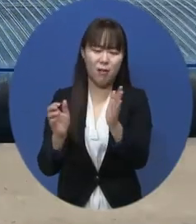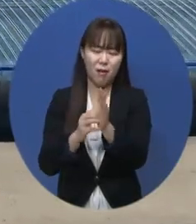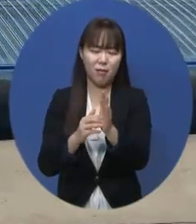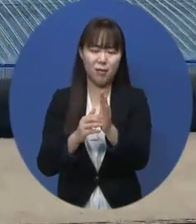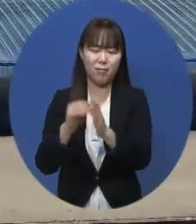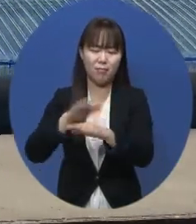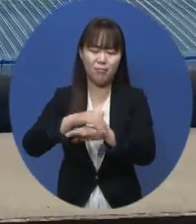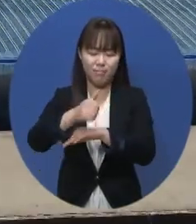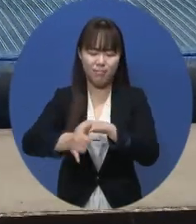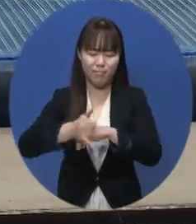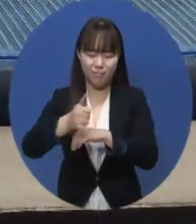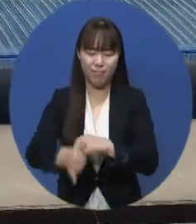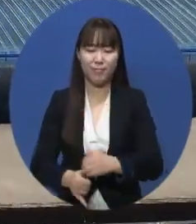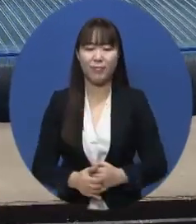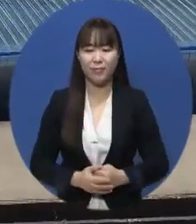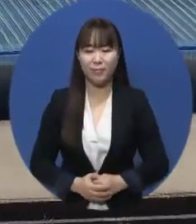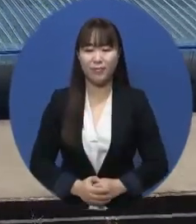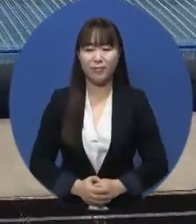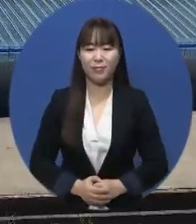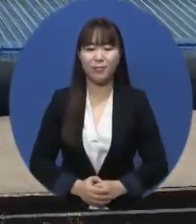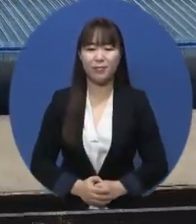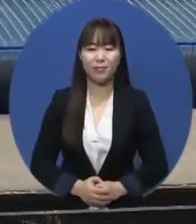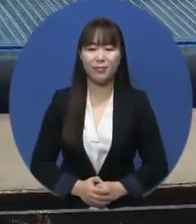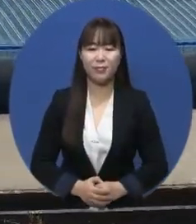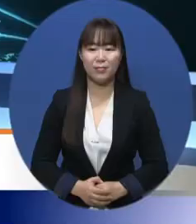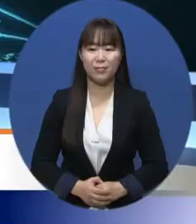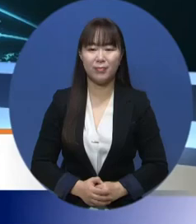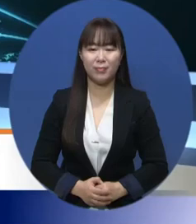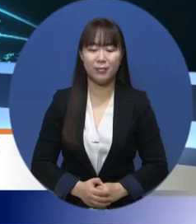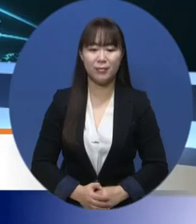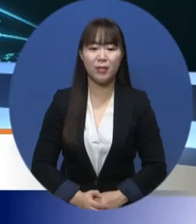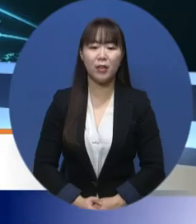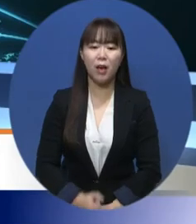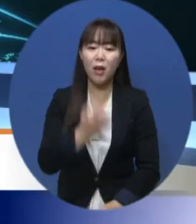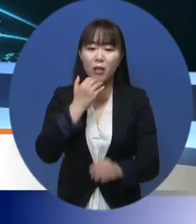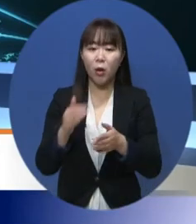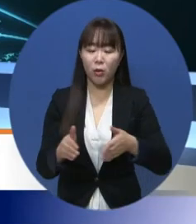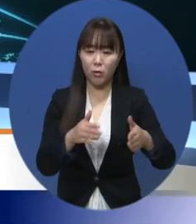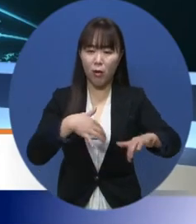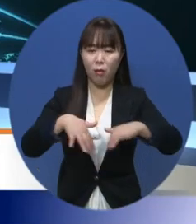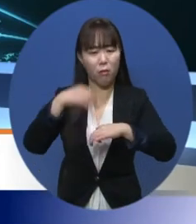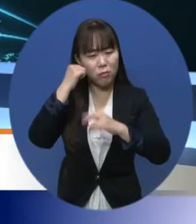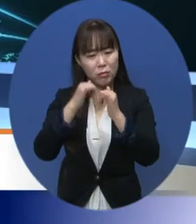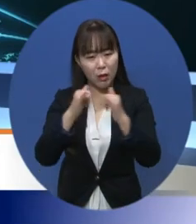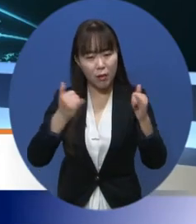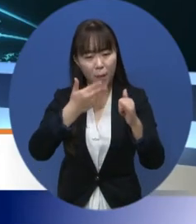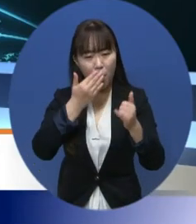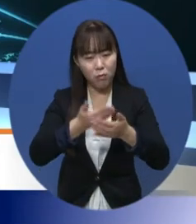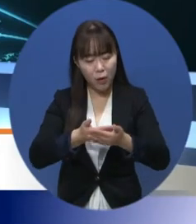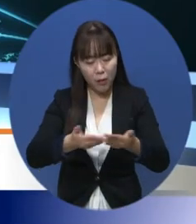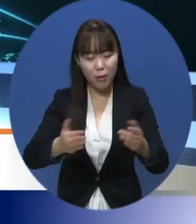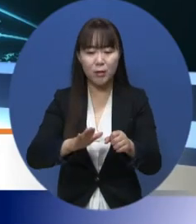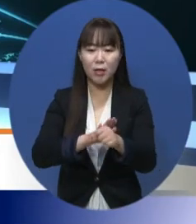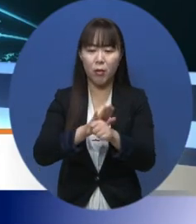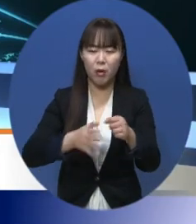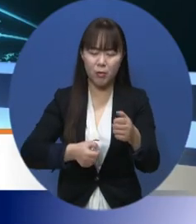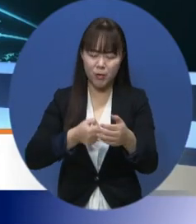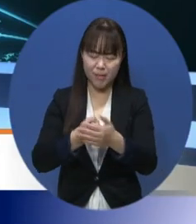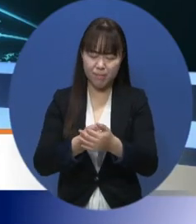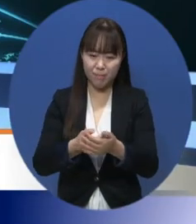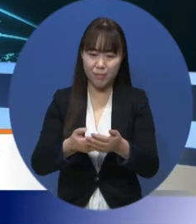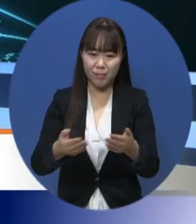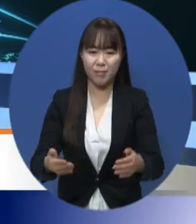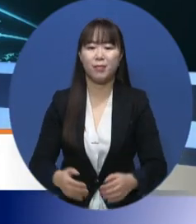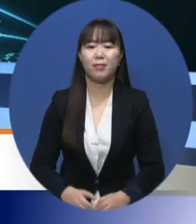이루어집니다. 복지TV 뉴스입니다. 경기도가 노숙인들에게 먹거리를 나누며 사랑과